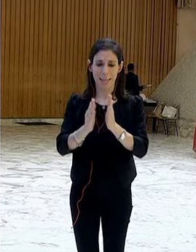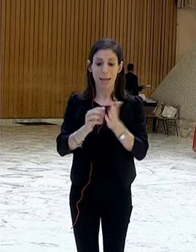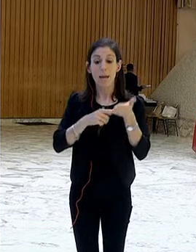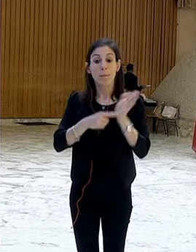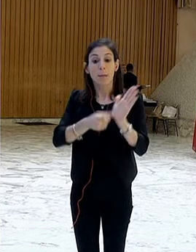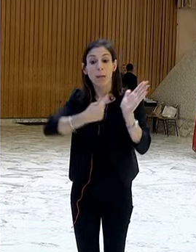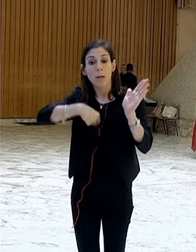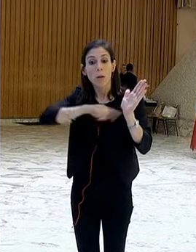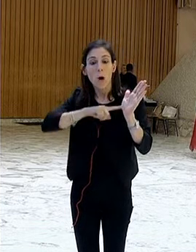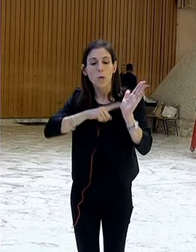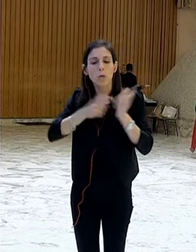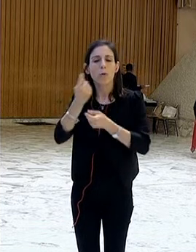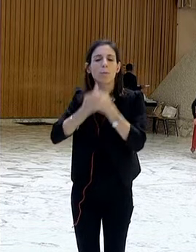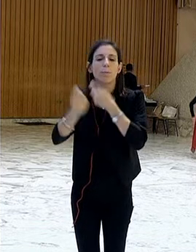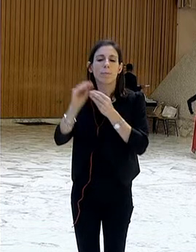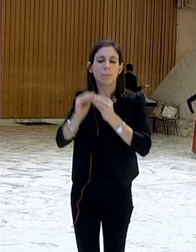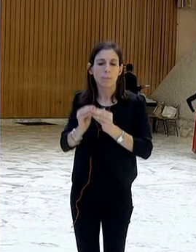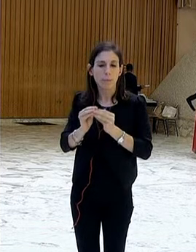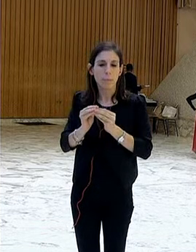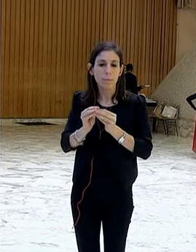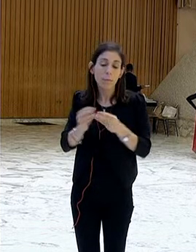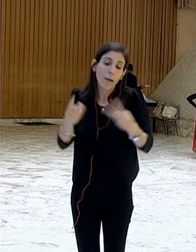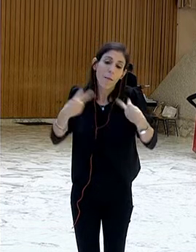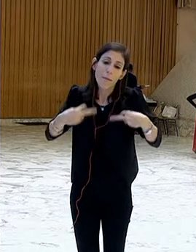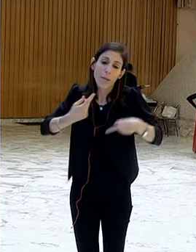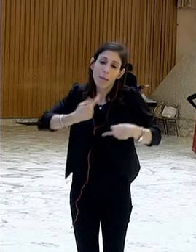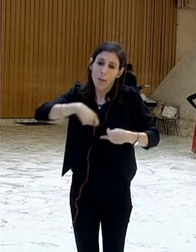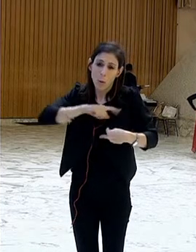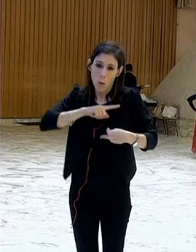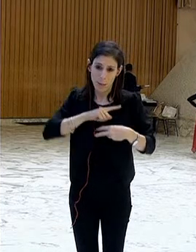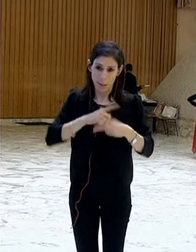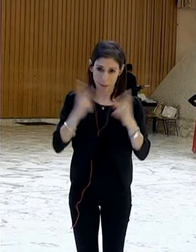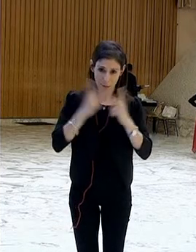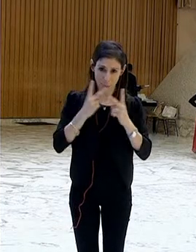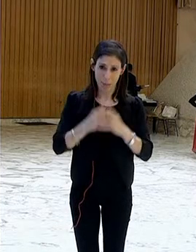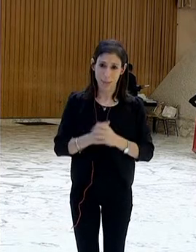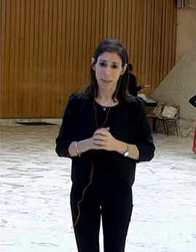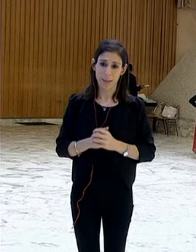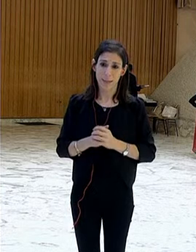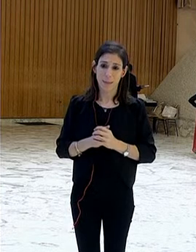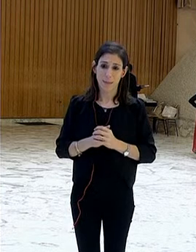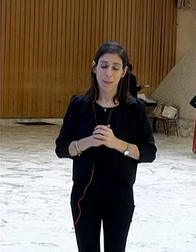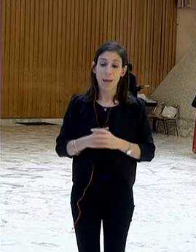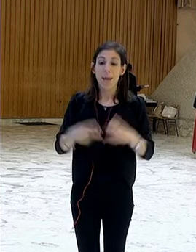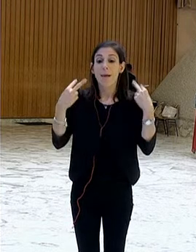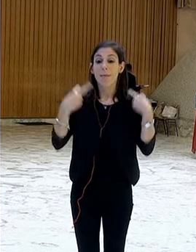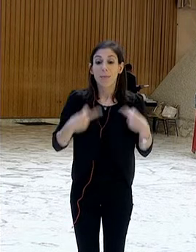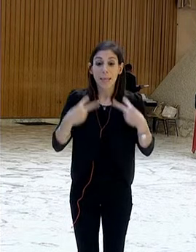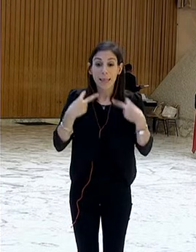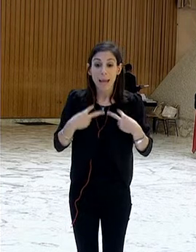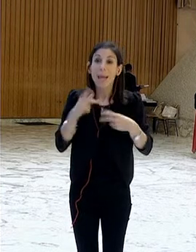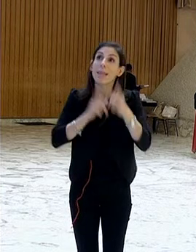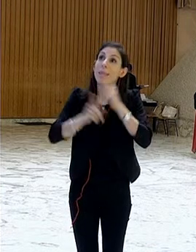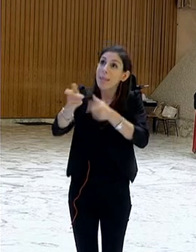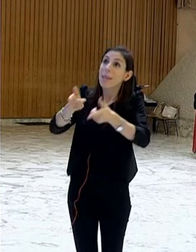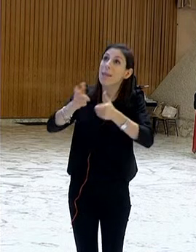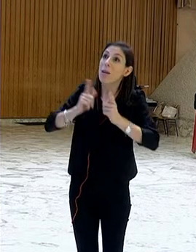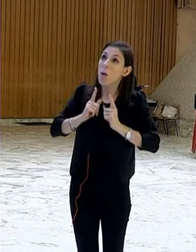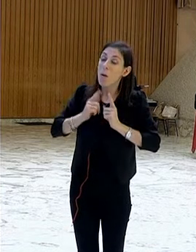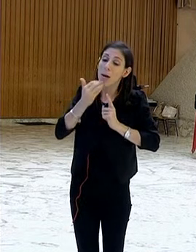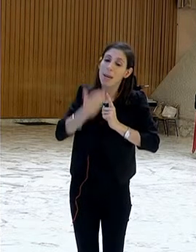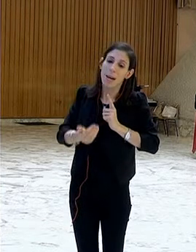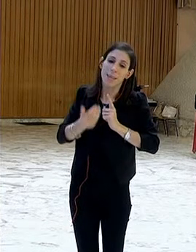de notre vie que Dieu nous a donnée dans sa bonté et qui nous permet de vivre et de faire malgré nos